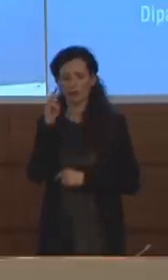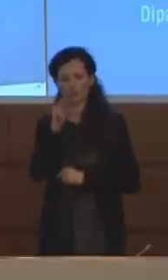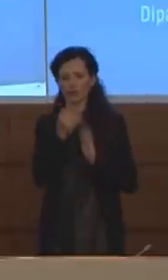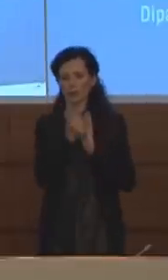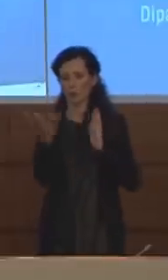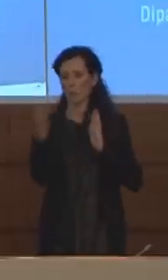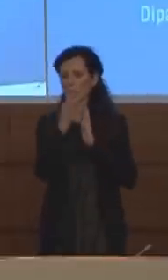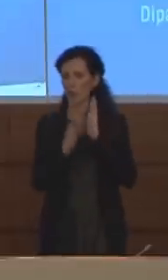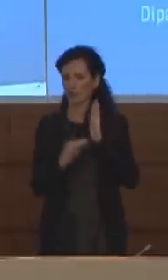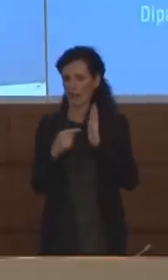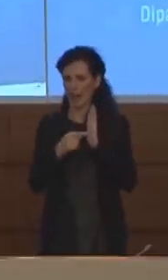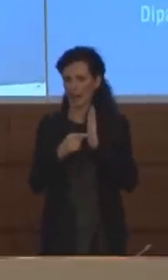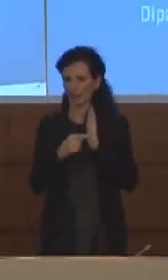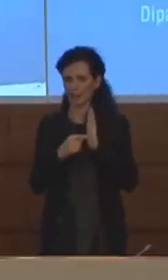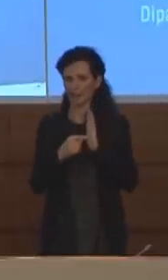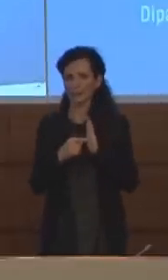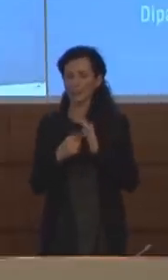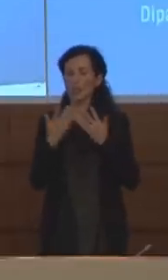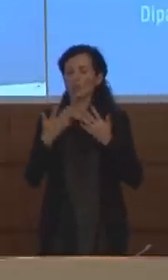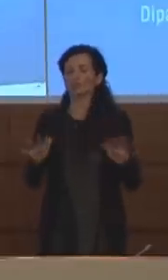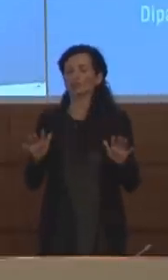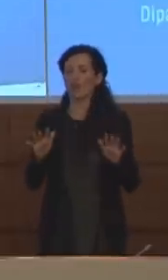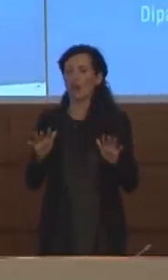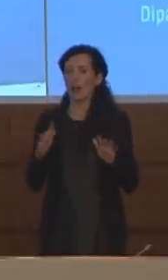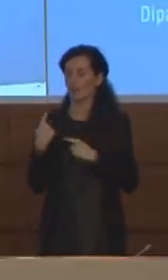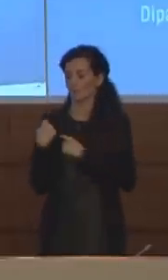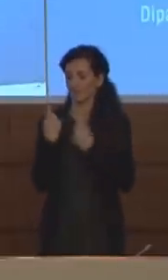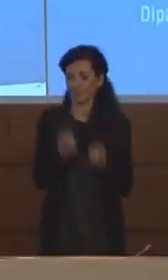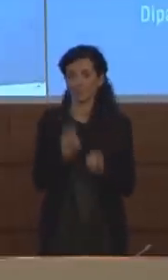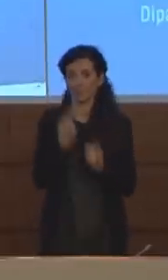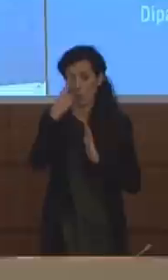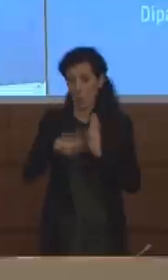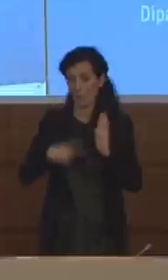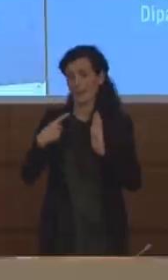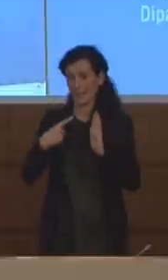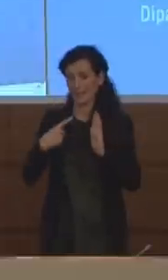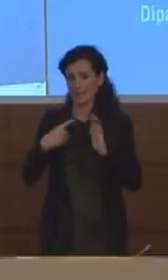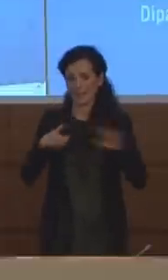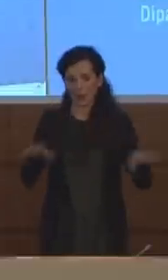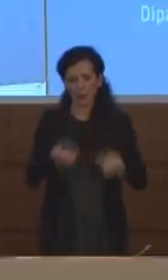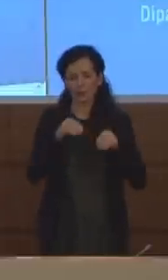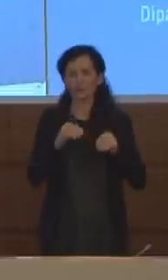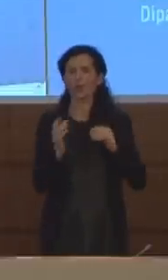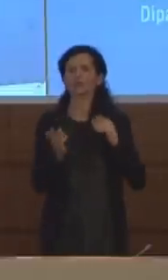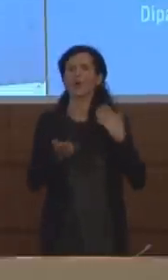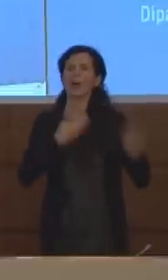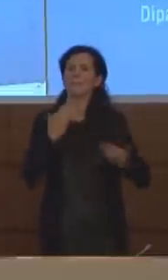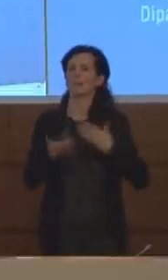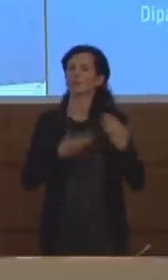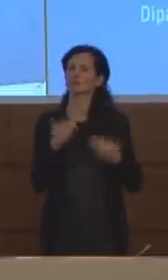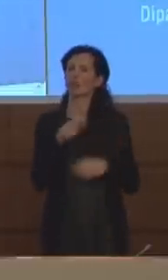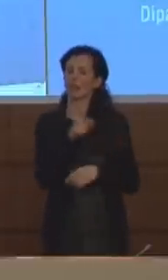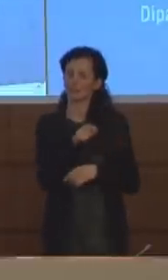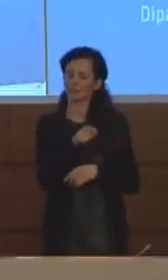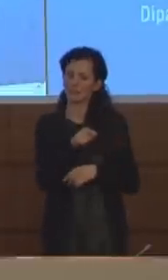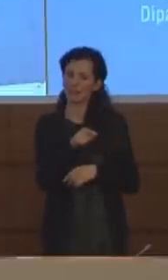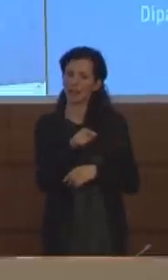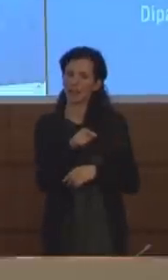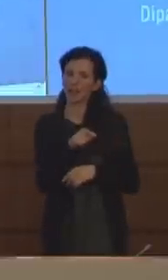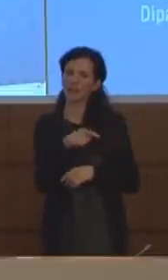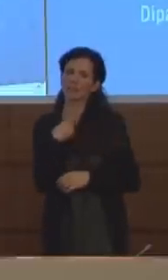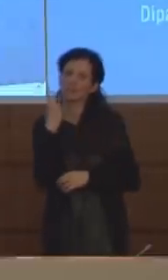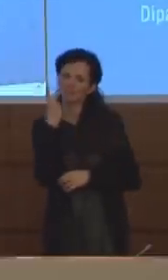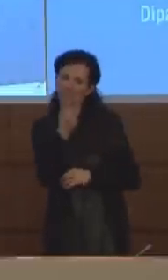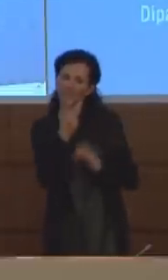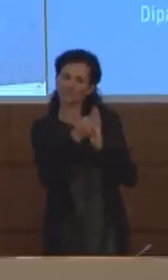dalla emergenza insomma è più ci sono si contano